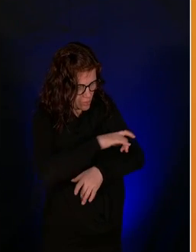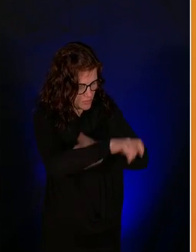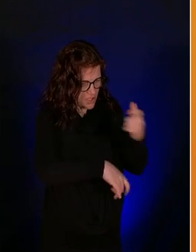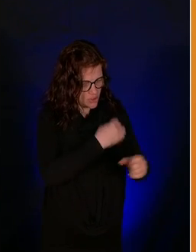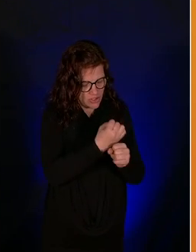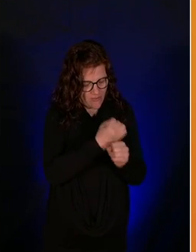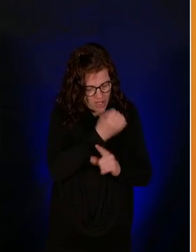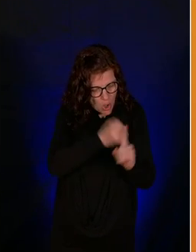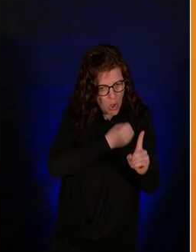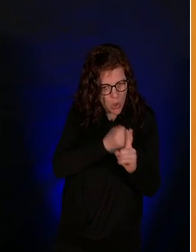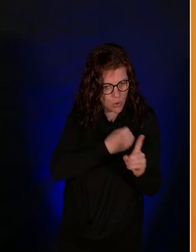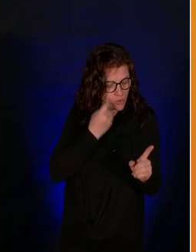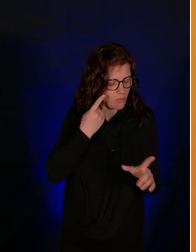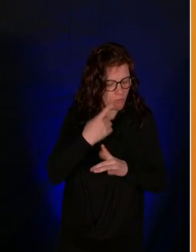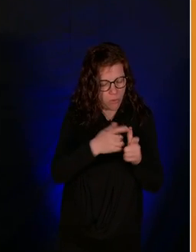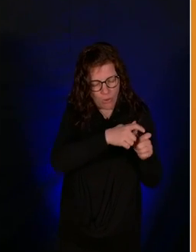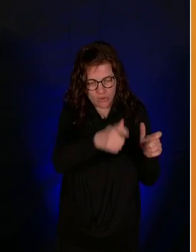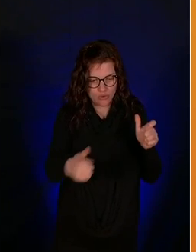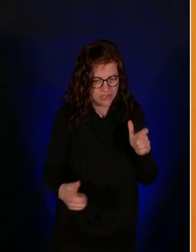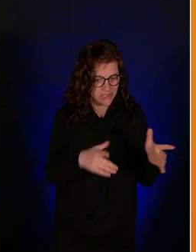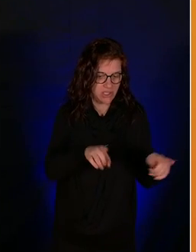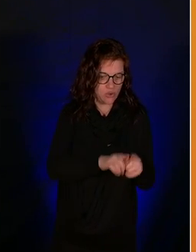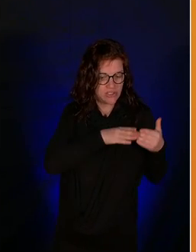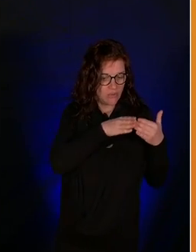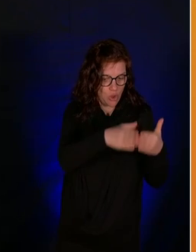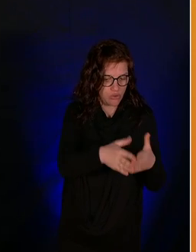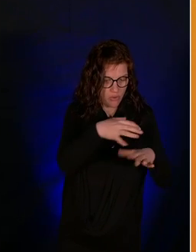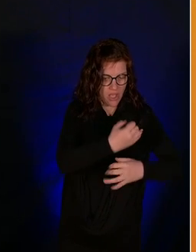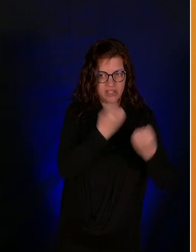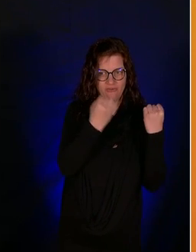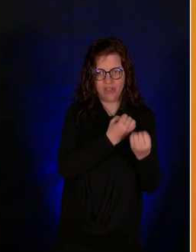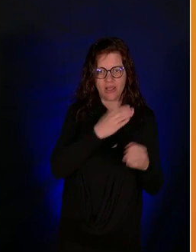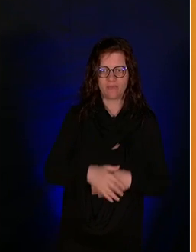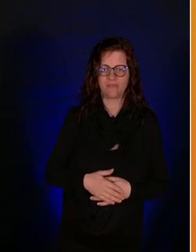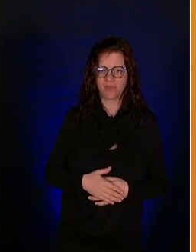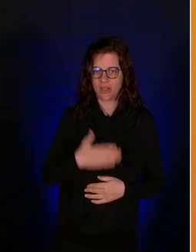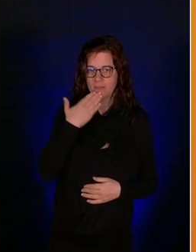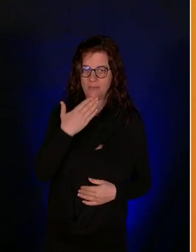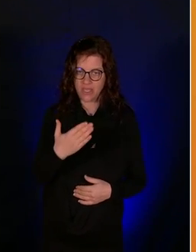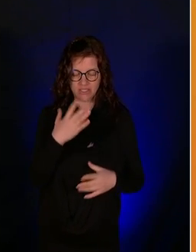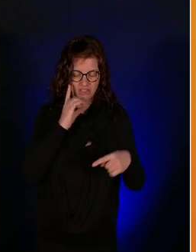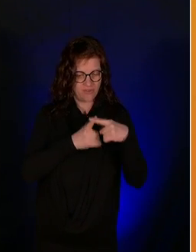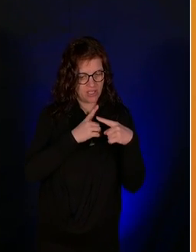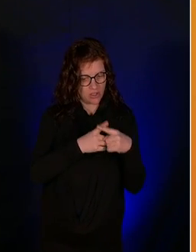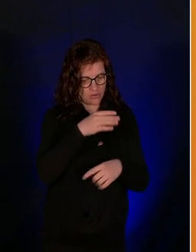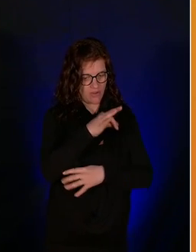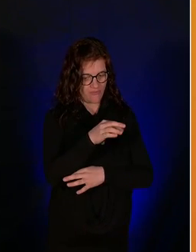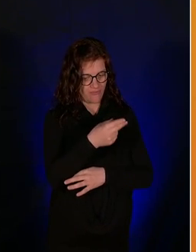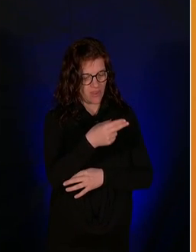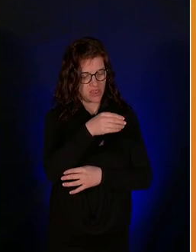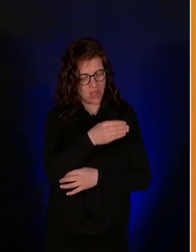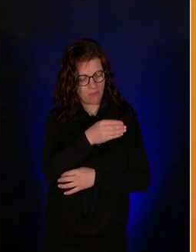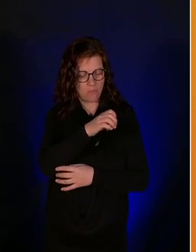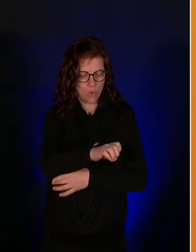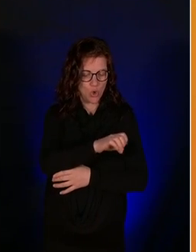et les activités portuaires. Merci à notre Fédération des ports et docks, à la FNME,